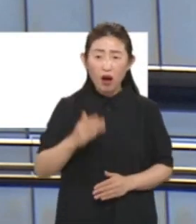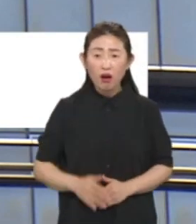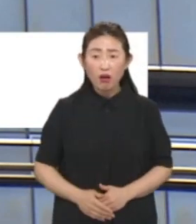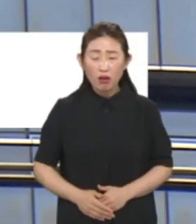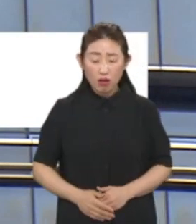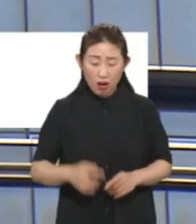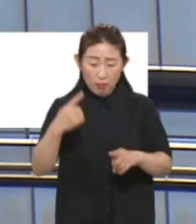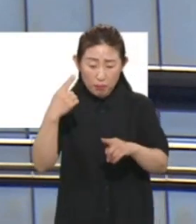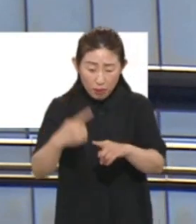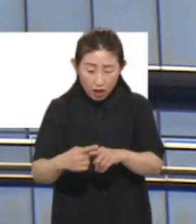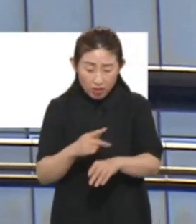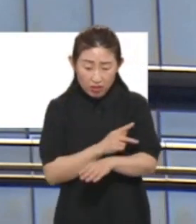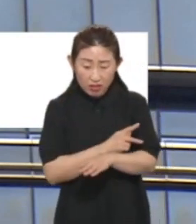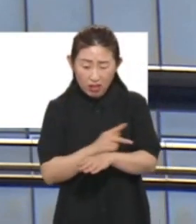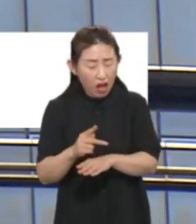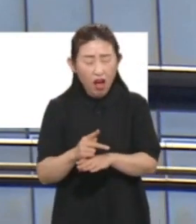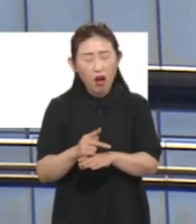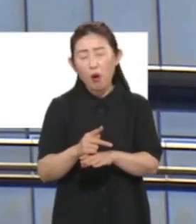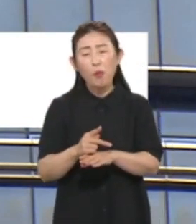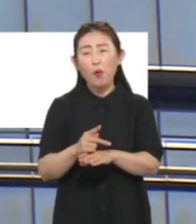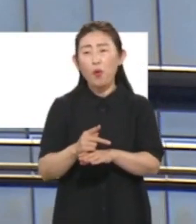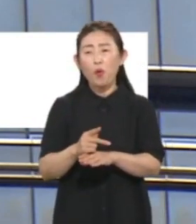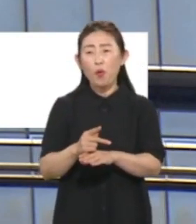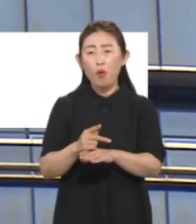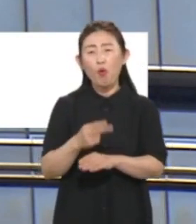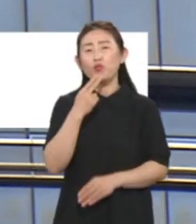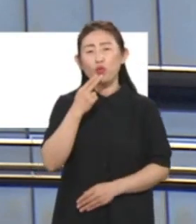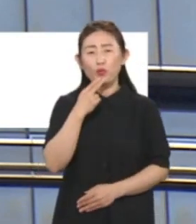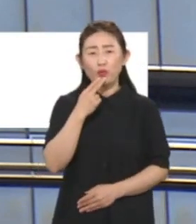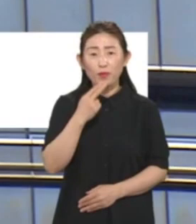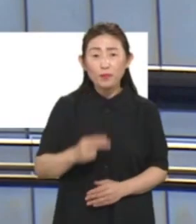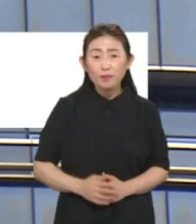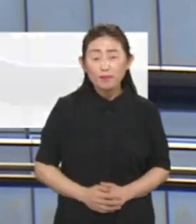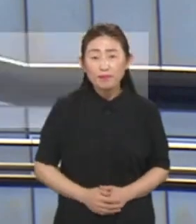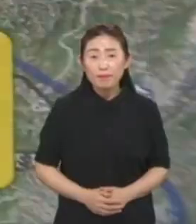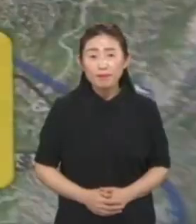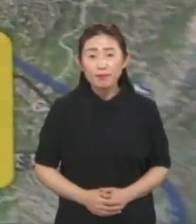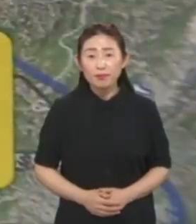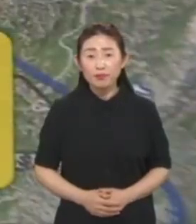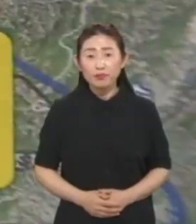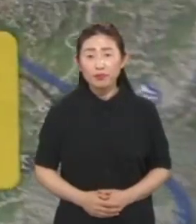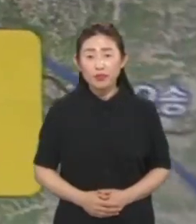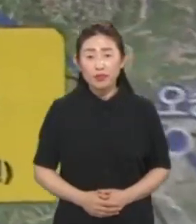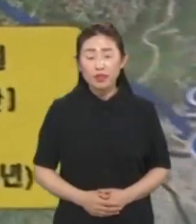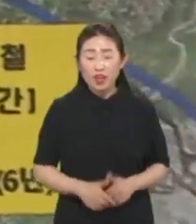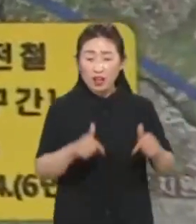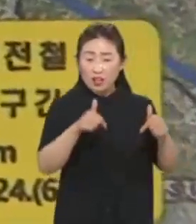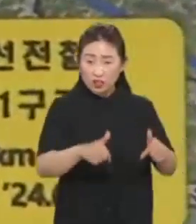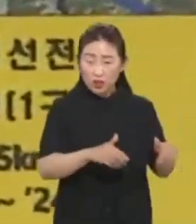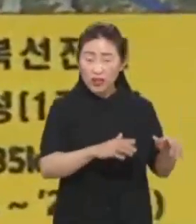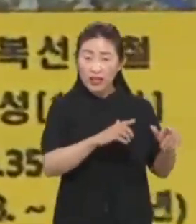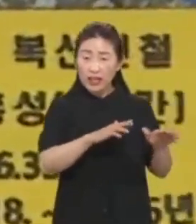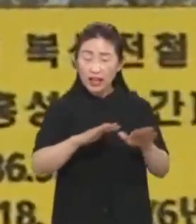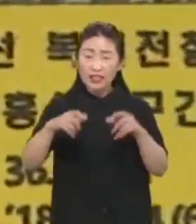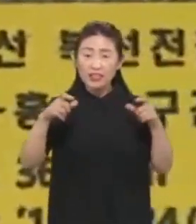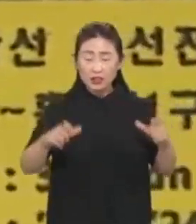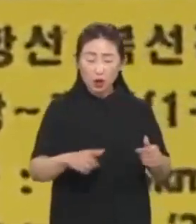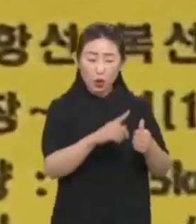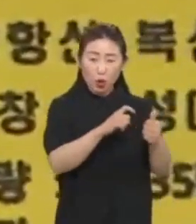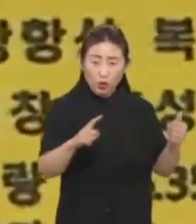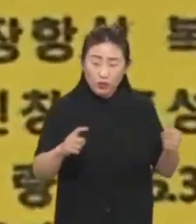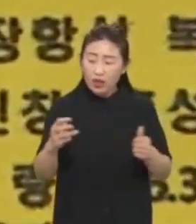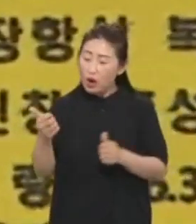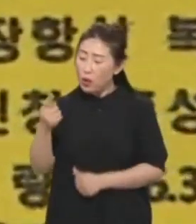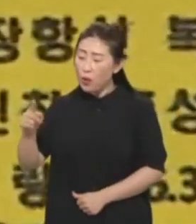구간 개통한 사례가 좀 거의 없어가지고. 충남 서해안 지역을 경유하는 홍성에서